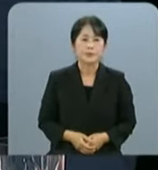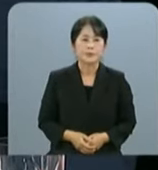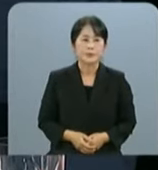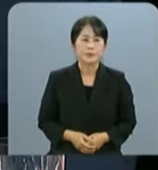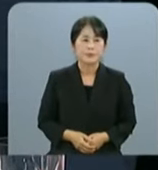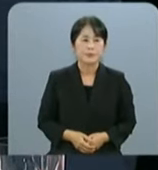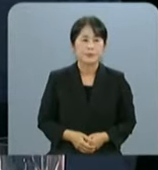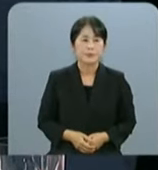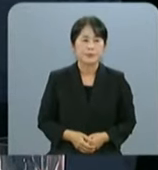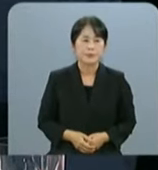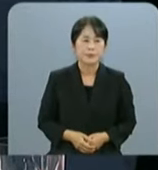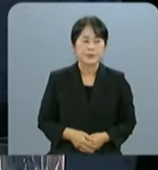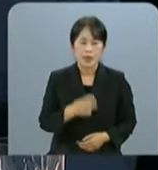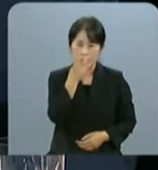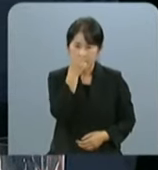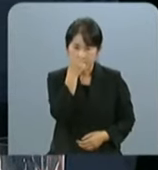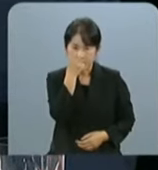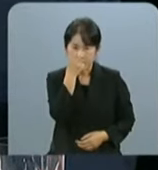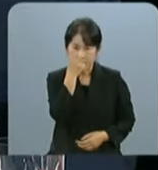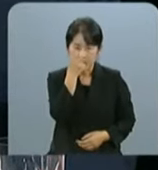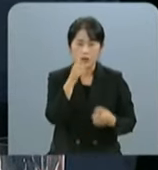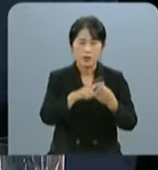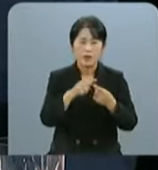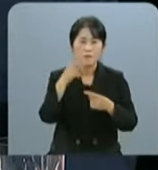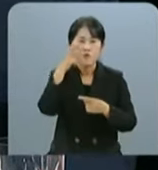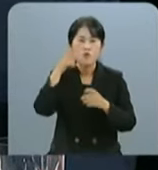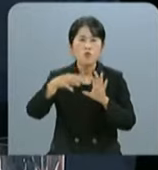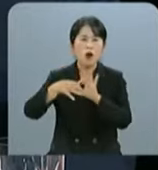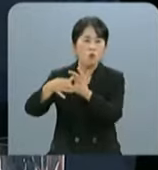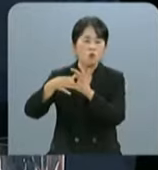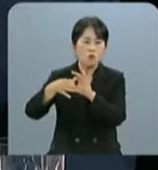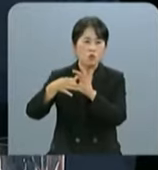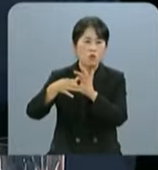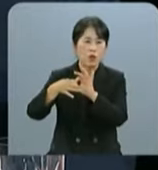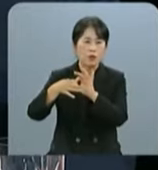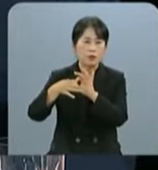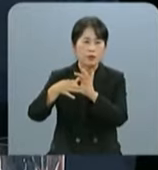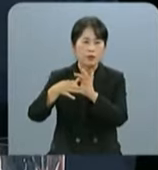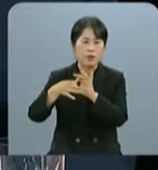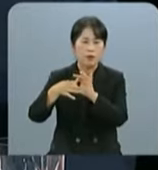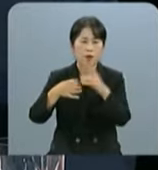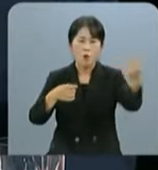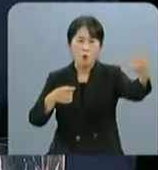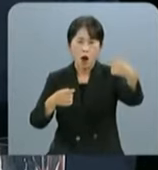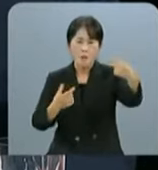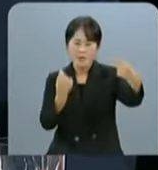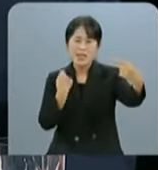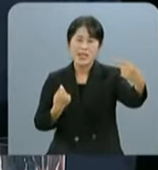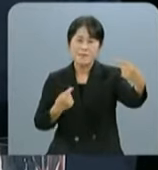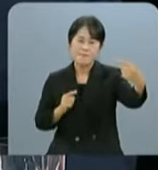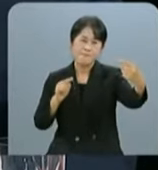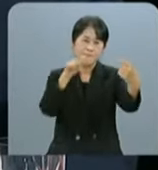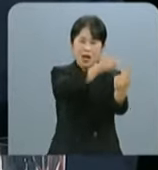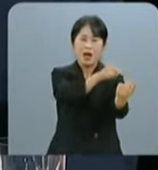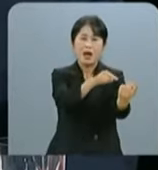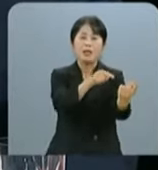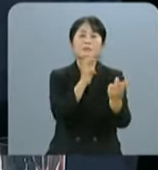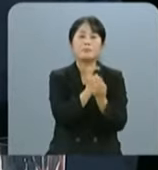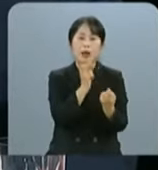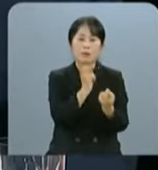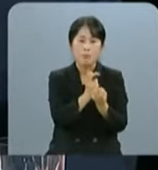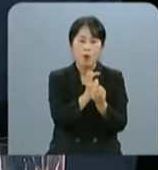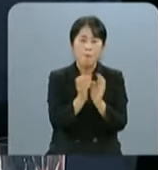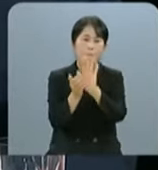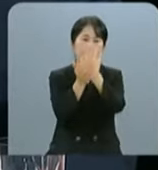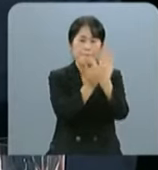그 다음에 감시 정찰 자산을 좀 미국과 공유해가지고 조기에 타격할 수 있는 그런 미사일 그